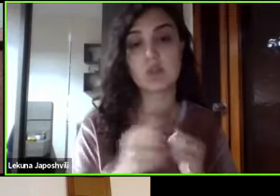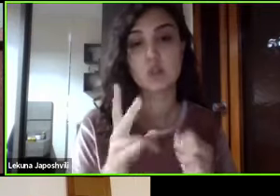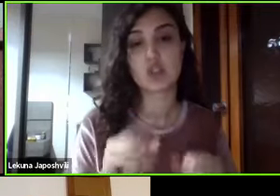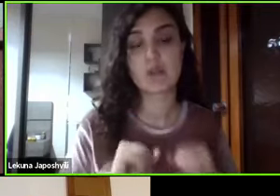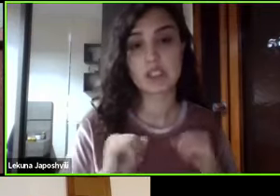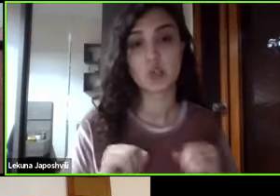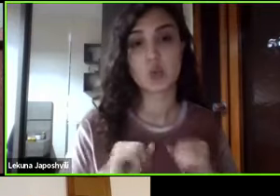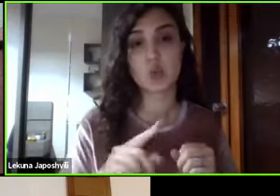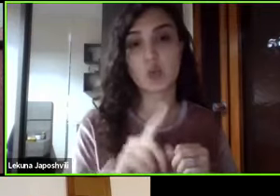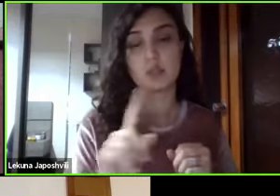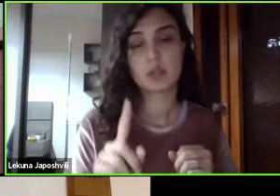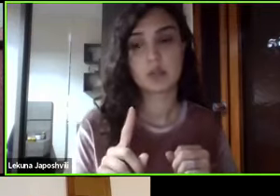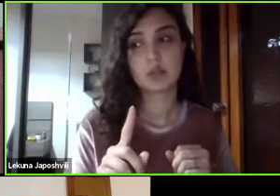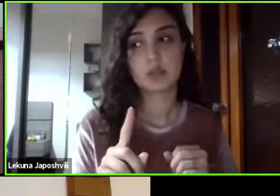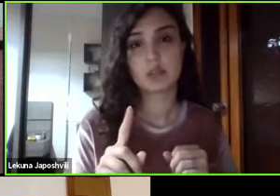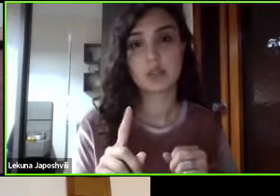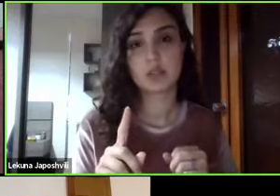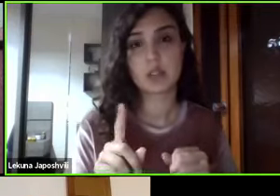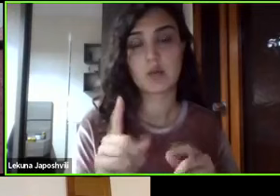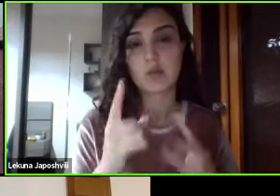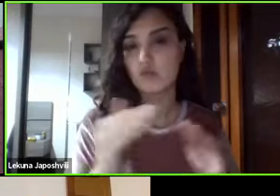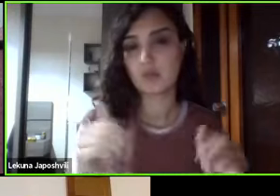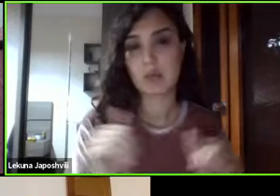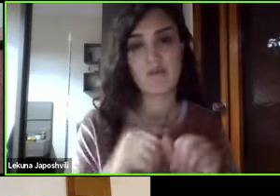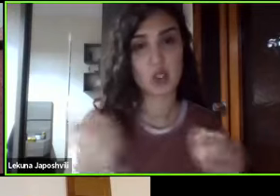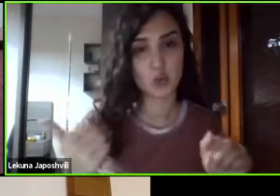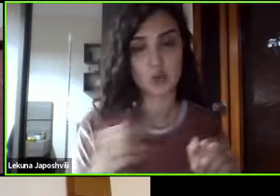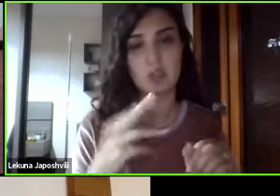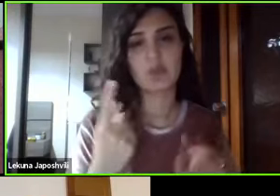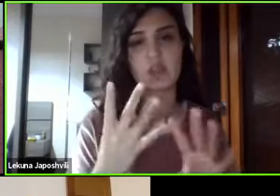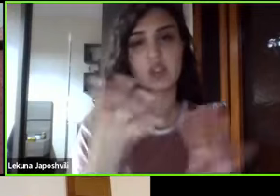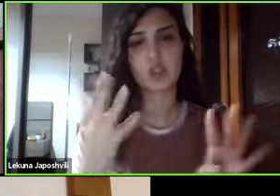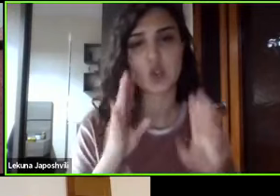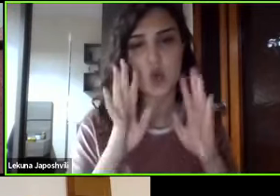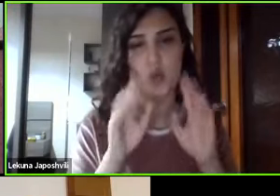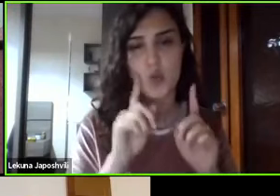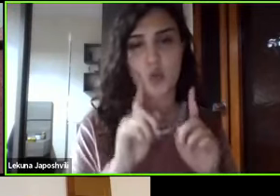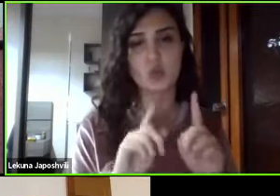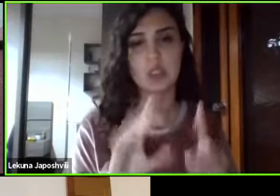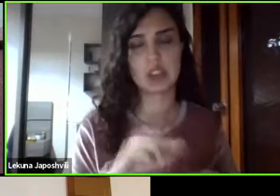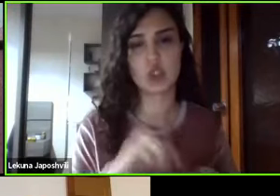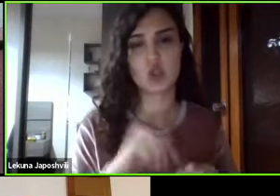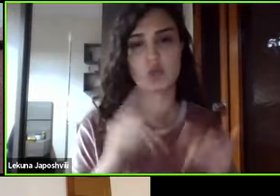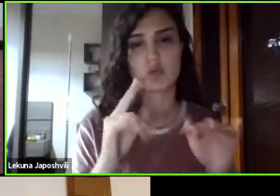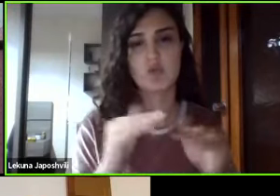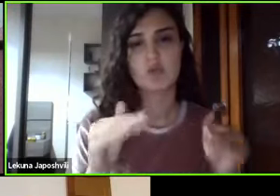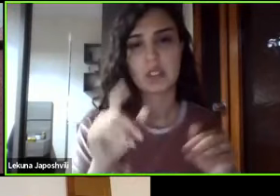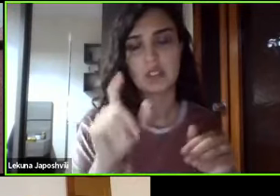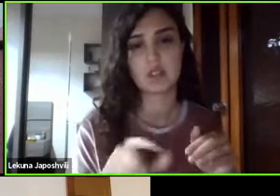შევეცადოთ, რომ ავარიდოთ ბავშვები და პირველ რიგში კომფორტულად იქნონ ჩვენმა ბავშვებმა თავი.